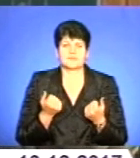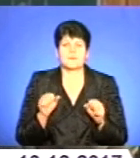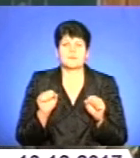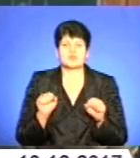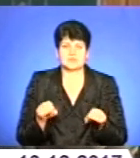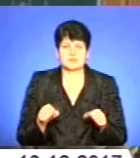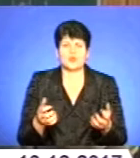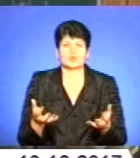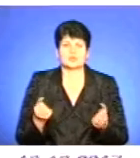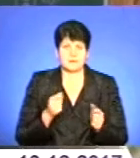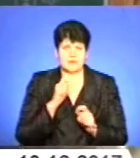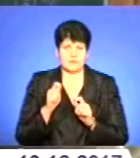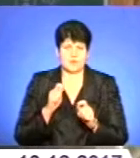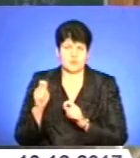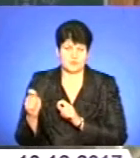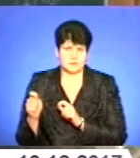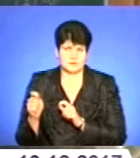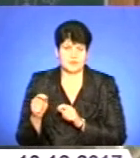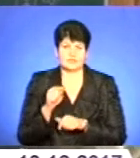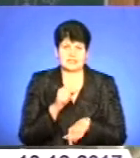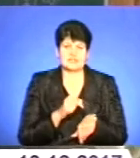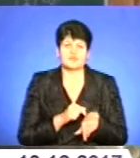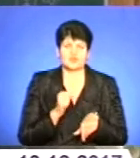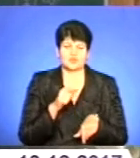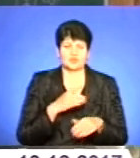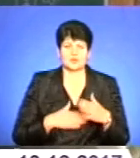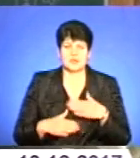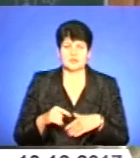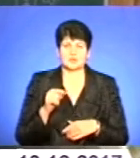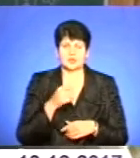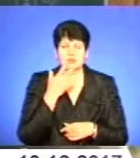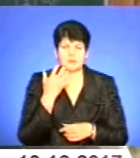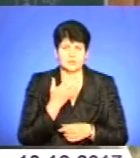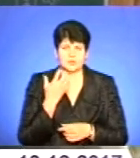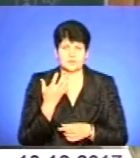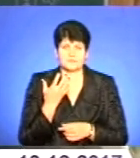змоги отримати ті подарунки. Вони відчують ту радість, ту тепло, яке